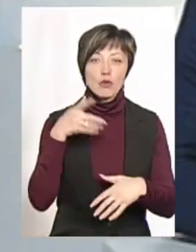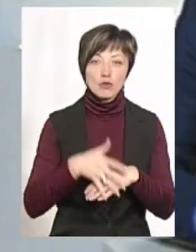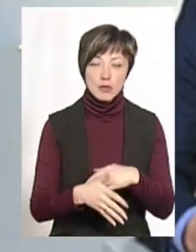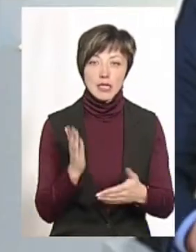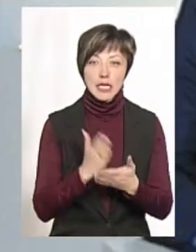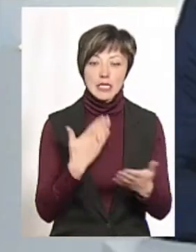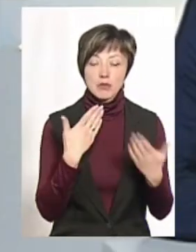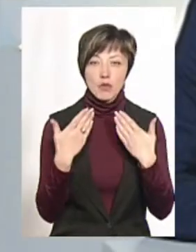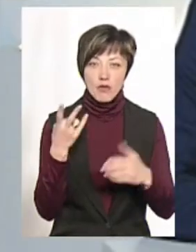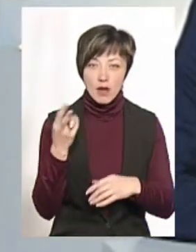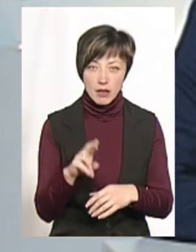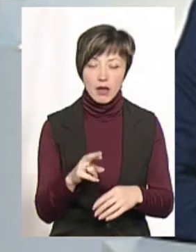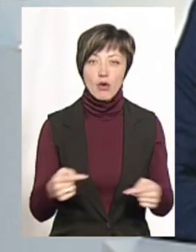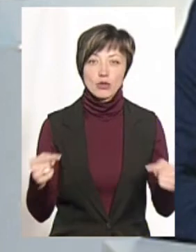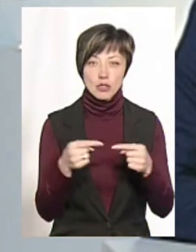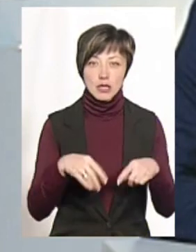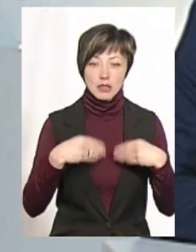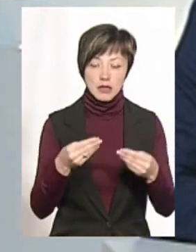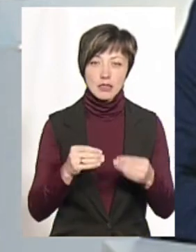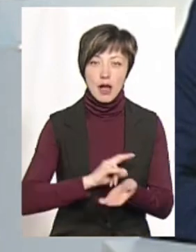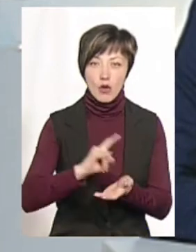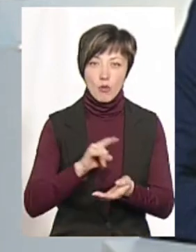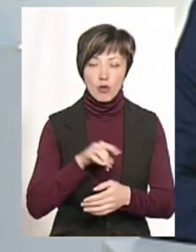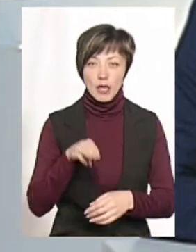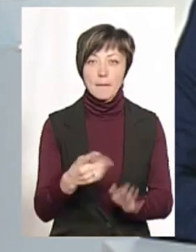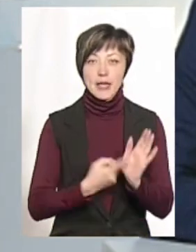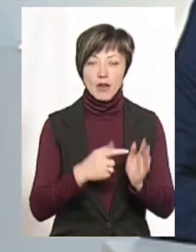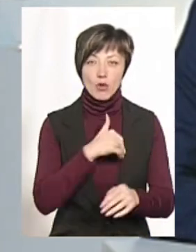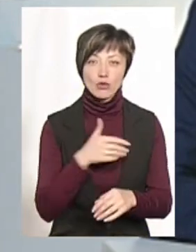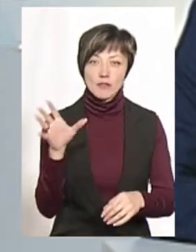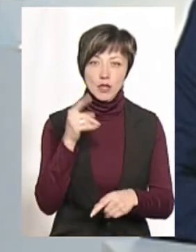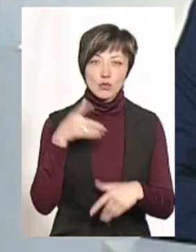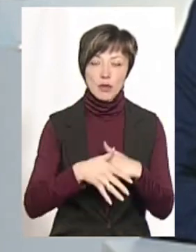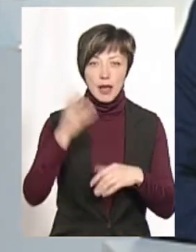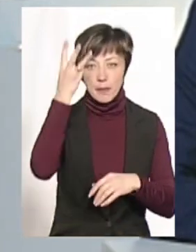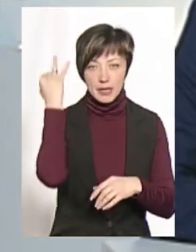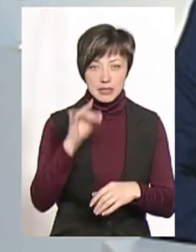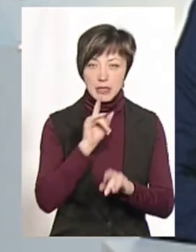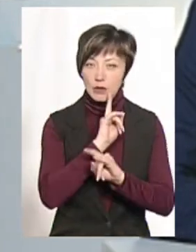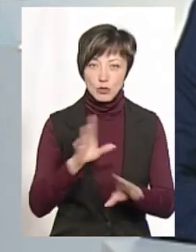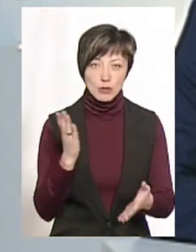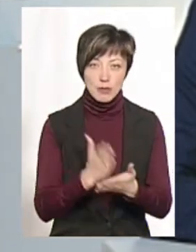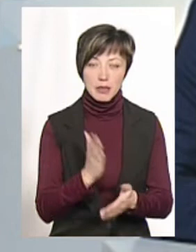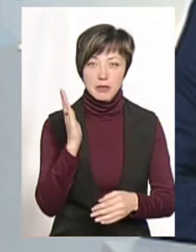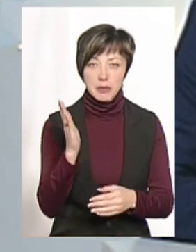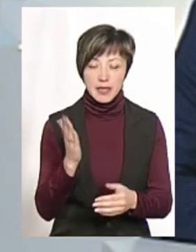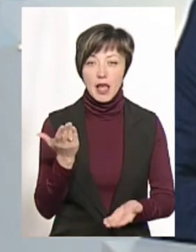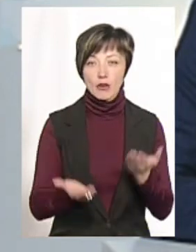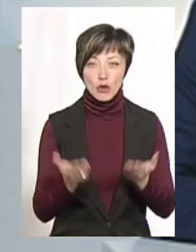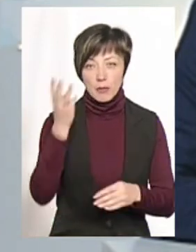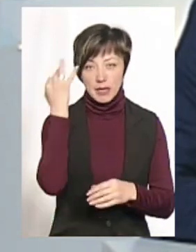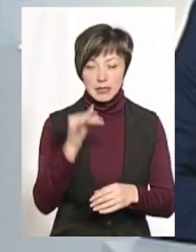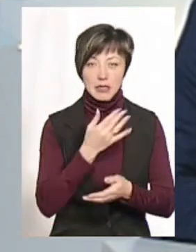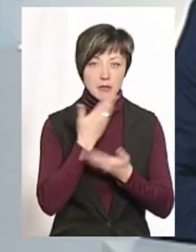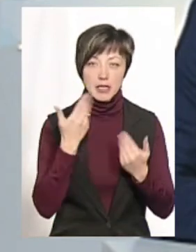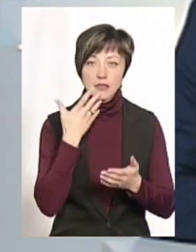порозуміння, є спілкування, яке однозначно дасть аеропорт. Підтверджую і хочу, щоб це всі розуміли, Хмельницький не буде мати перспективи, якщо